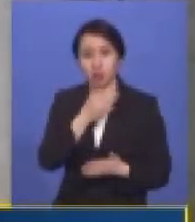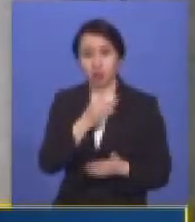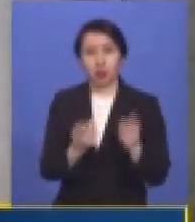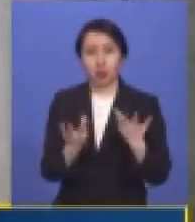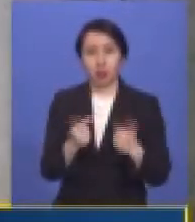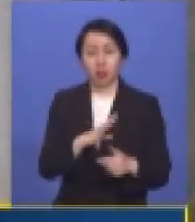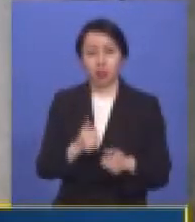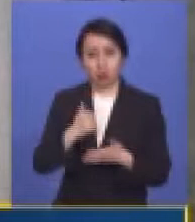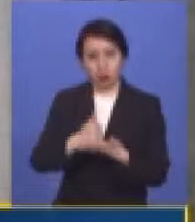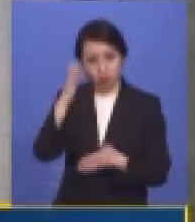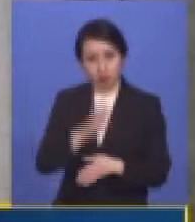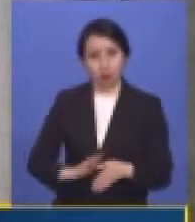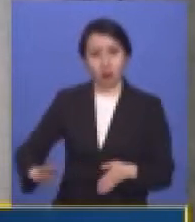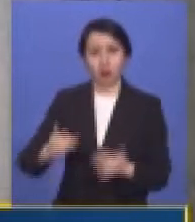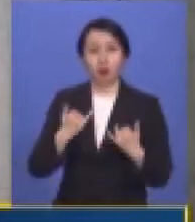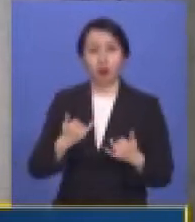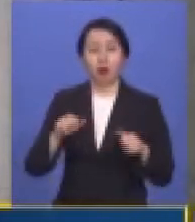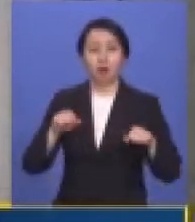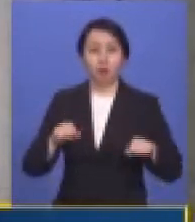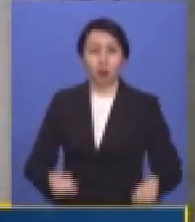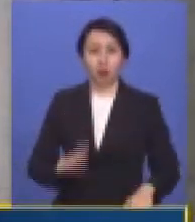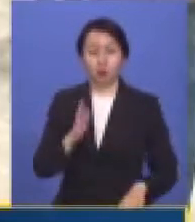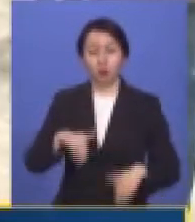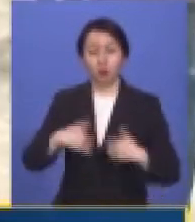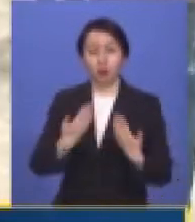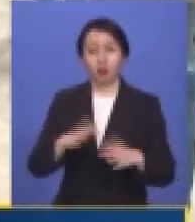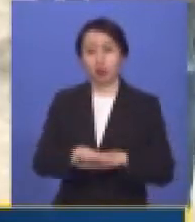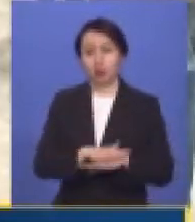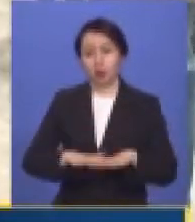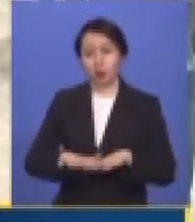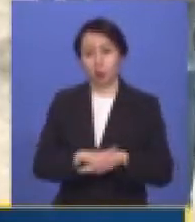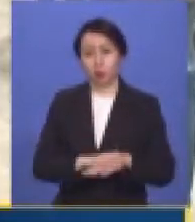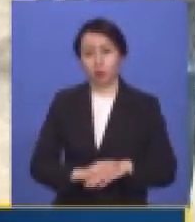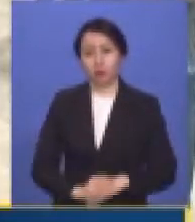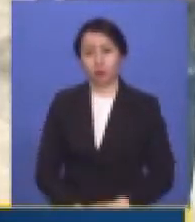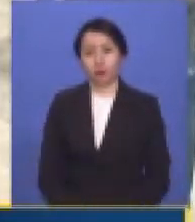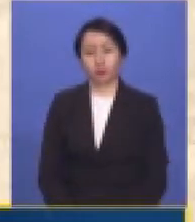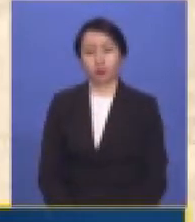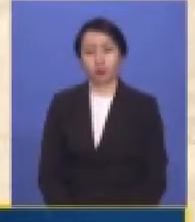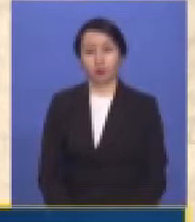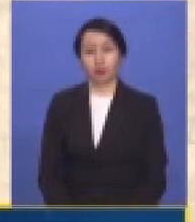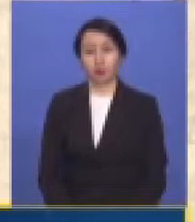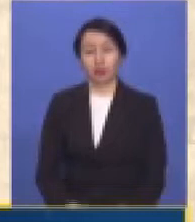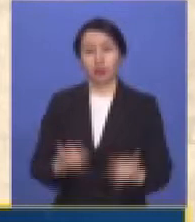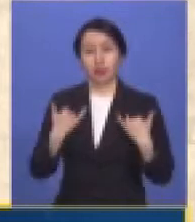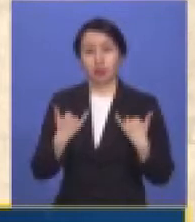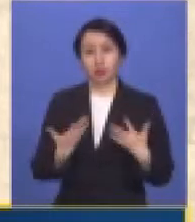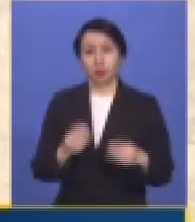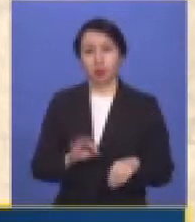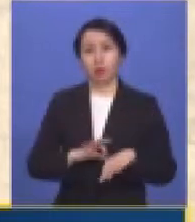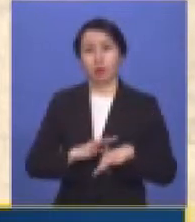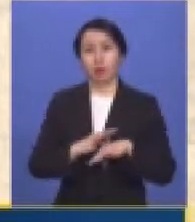президент, члены Сената и мажилиса, то постепенно власть будет больше переходить к народу. На сегодняшний день мы